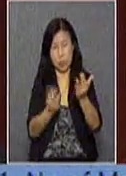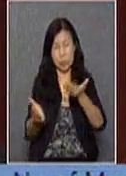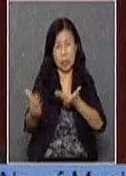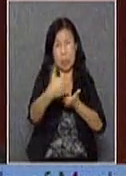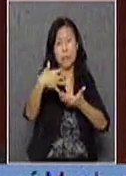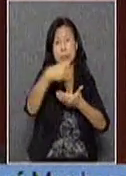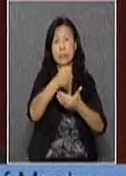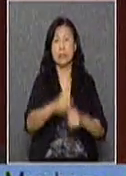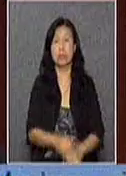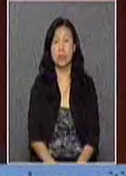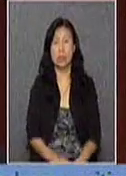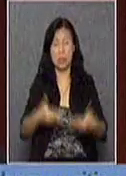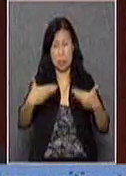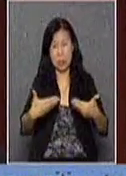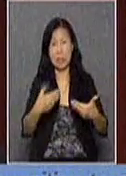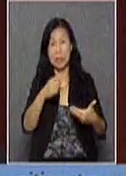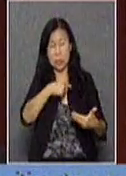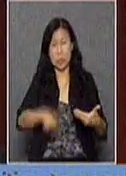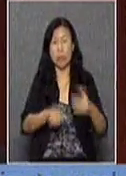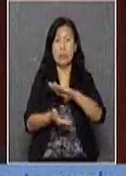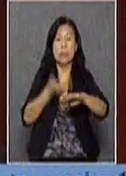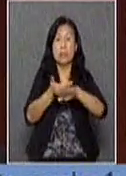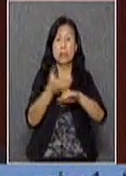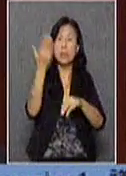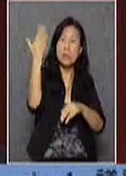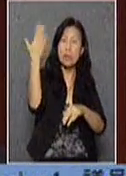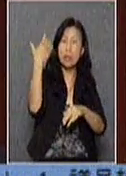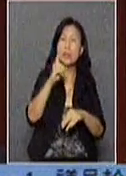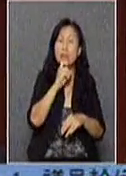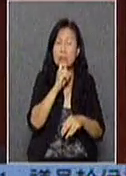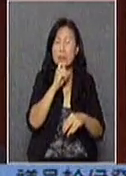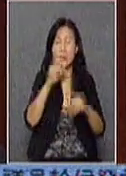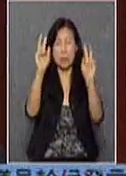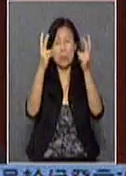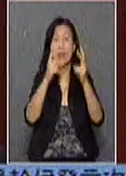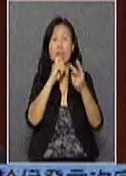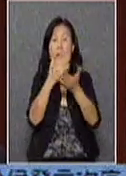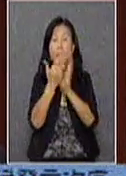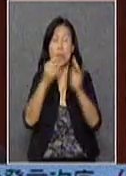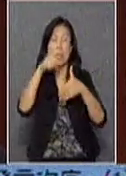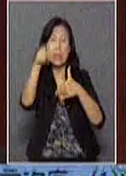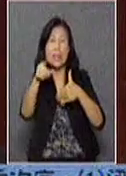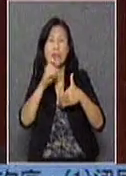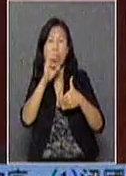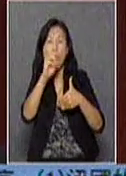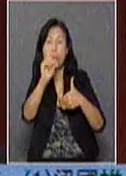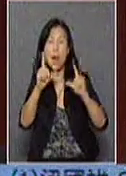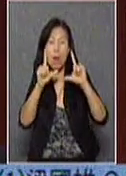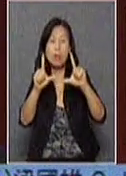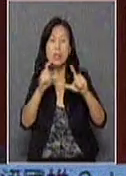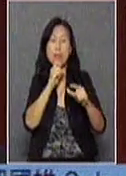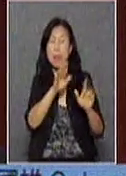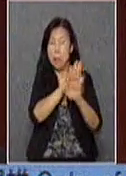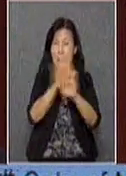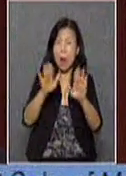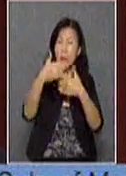果現在議員又攞翻上一個辯論其他議員講嘅嘢做回應咧，咁我又好難唔俾